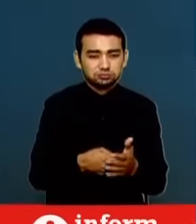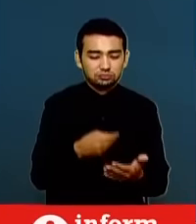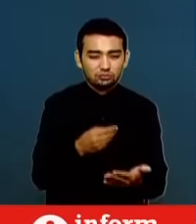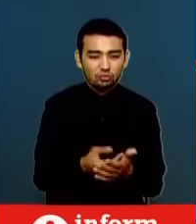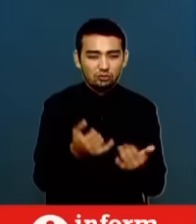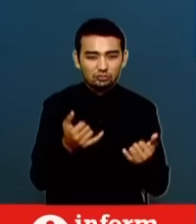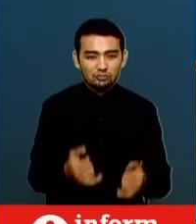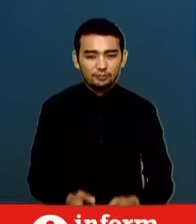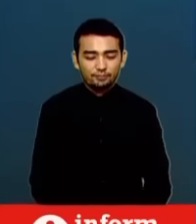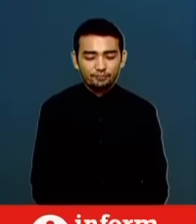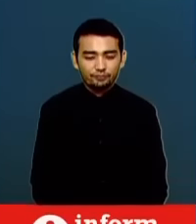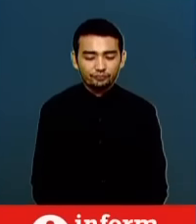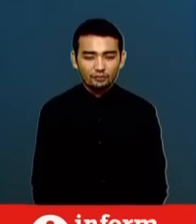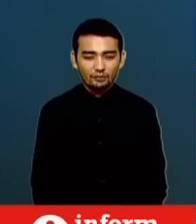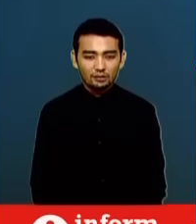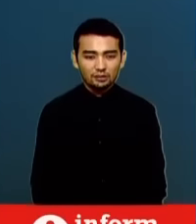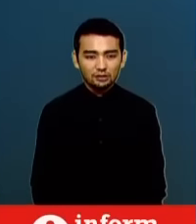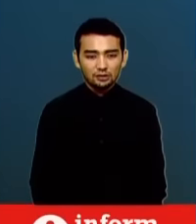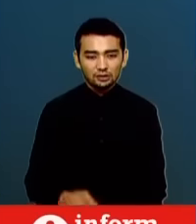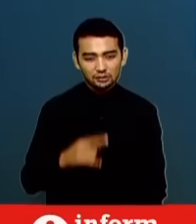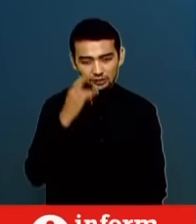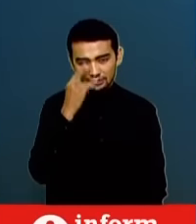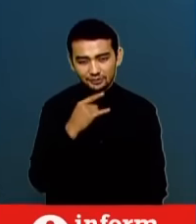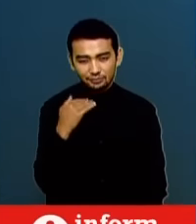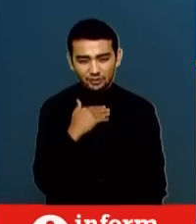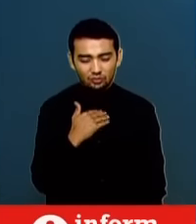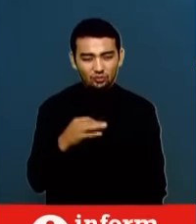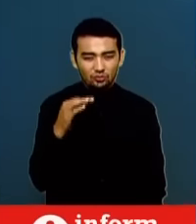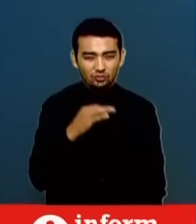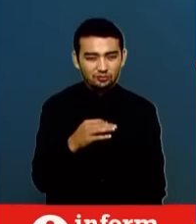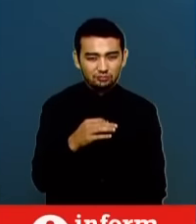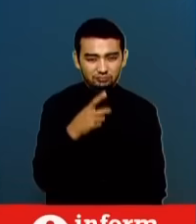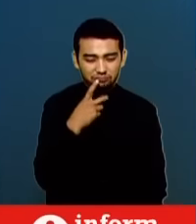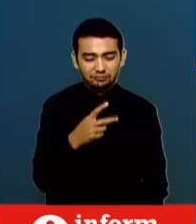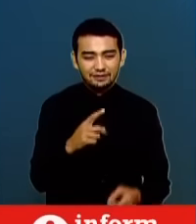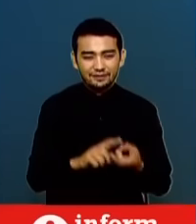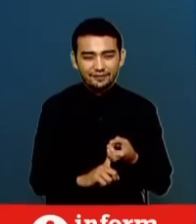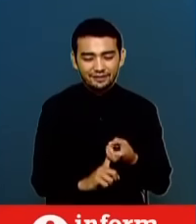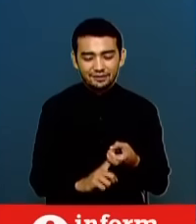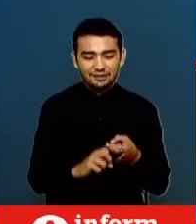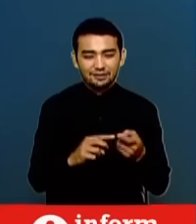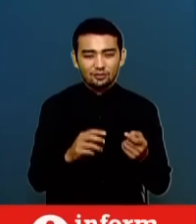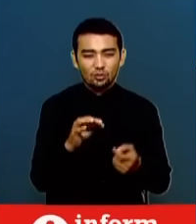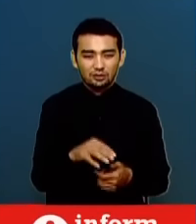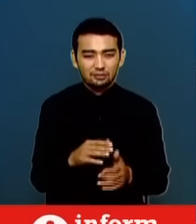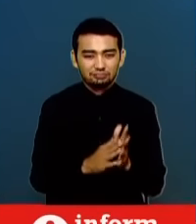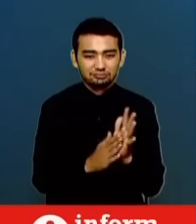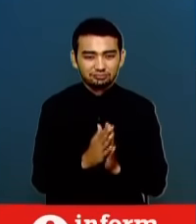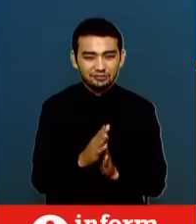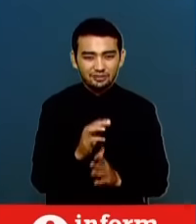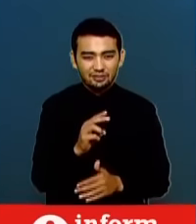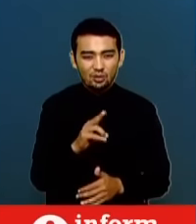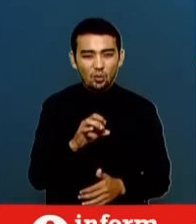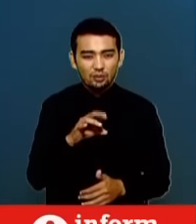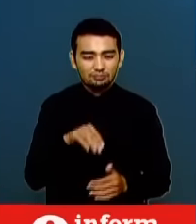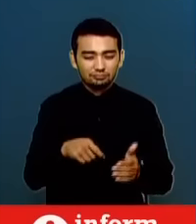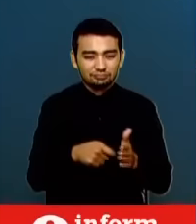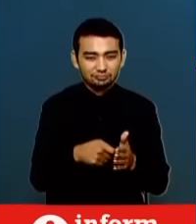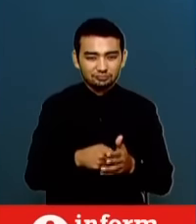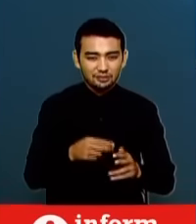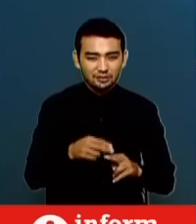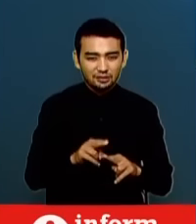и конъюнктура, вот казахстанское именно мясо, она формируется такие вот и собственное производство, и импорта. У нас импорт идет бесконтрольно,